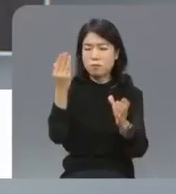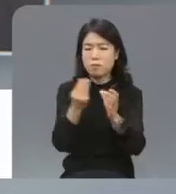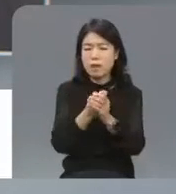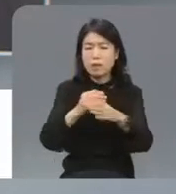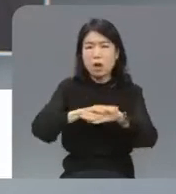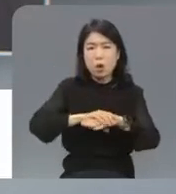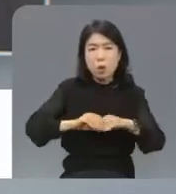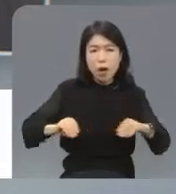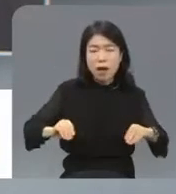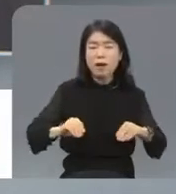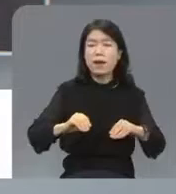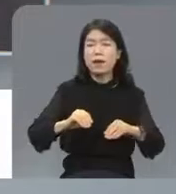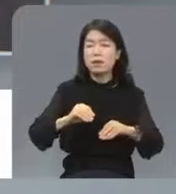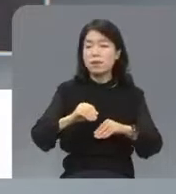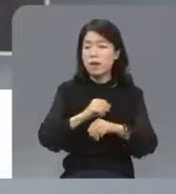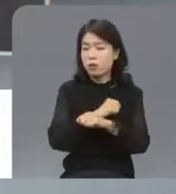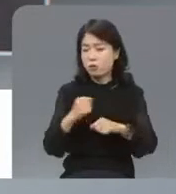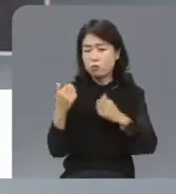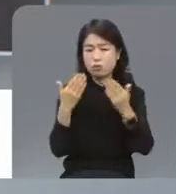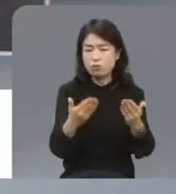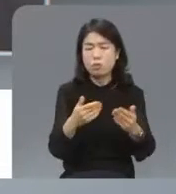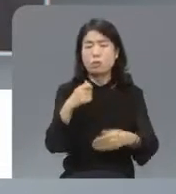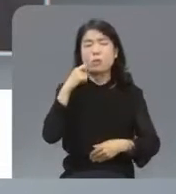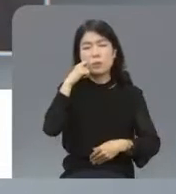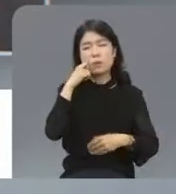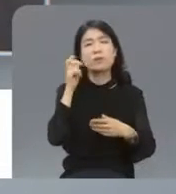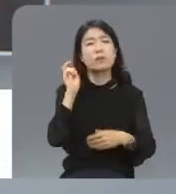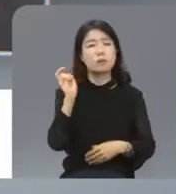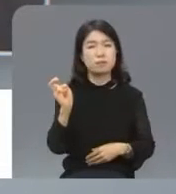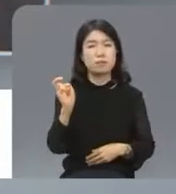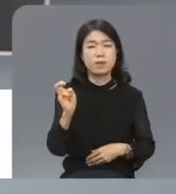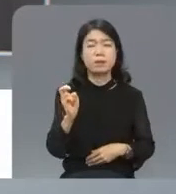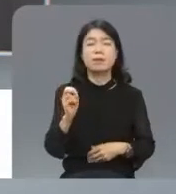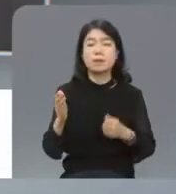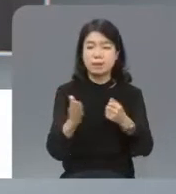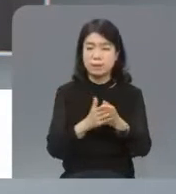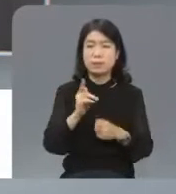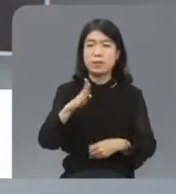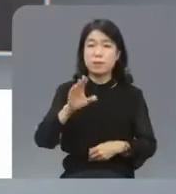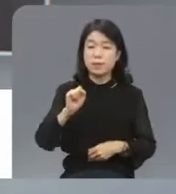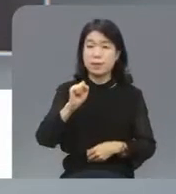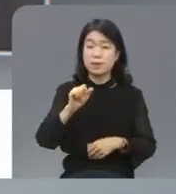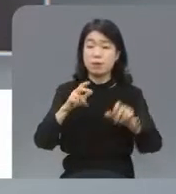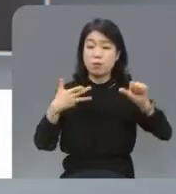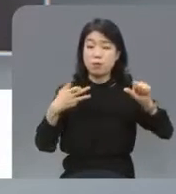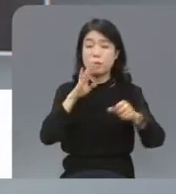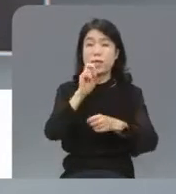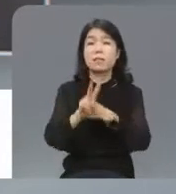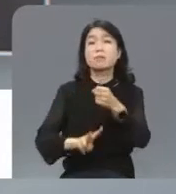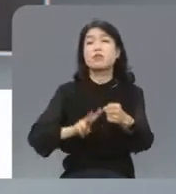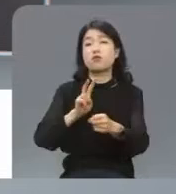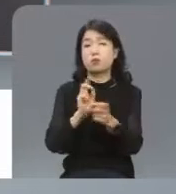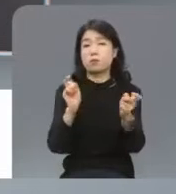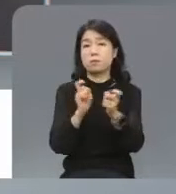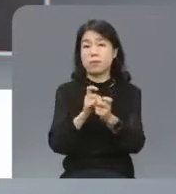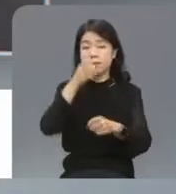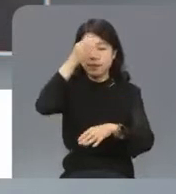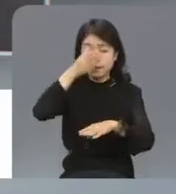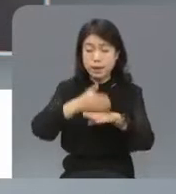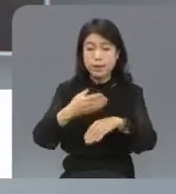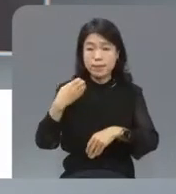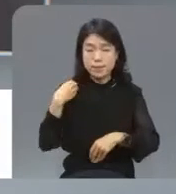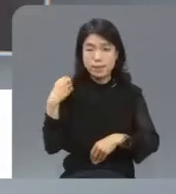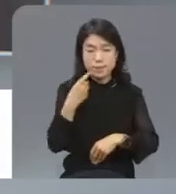화해와 용서로 나아가지 못하는 것이겠지요. KBS는 5.18 42주년을 맞아서 사죄와 책임을 다시